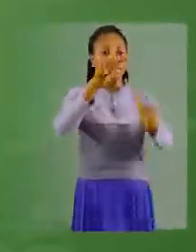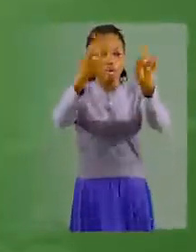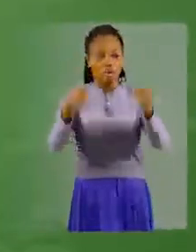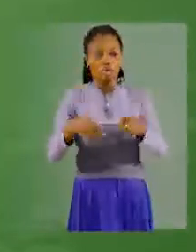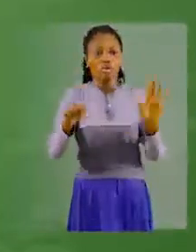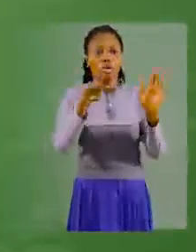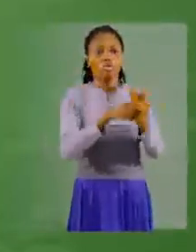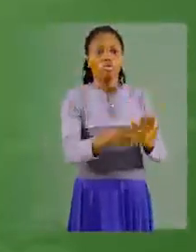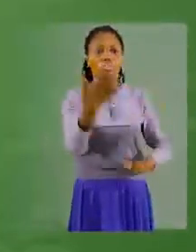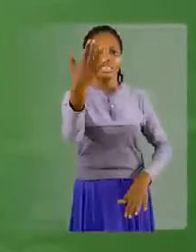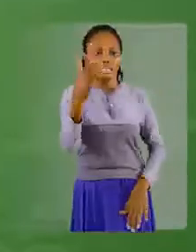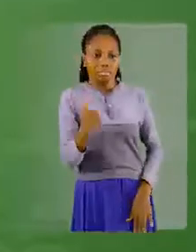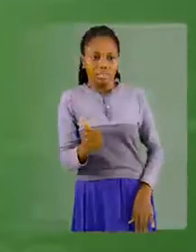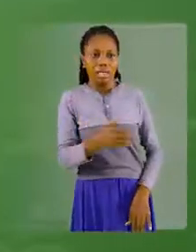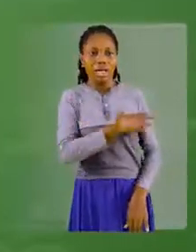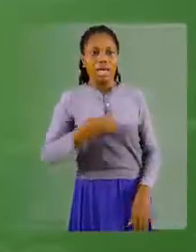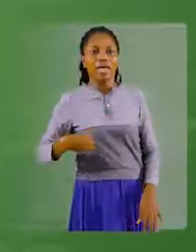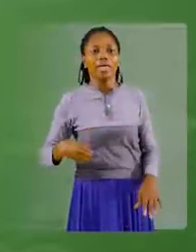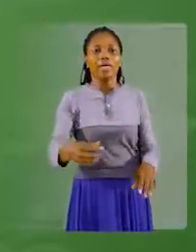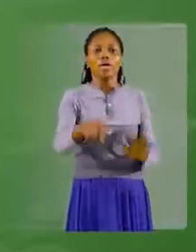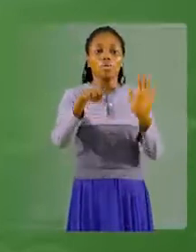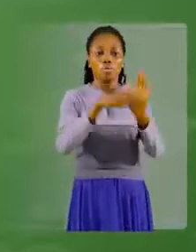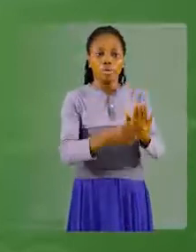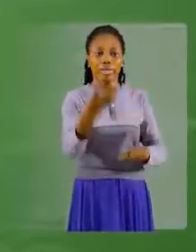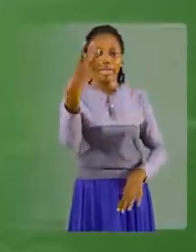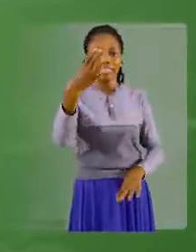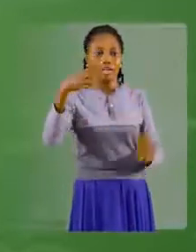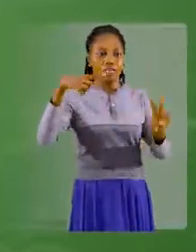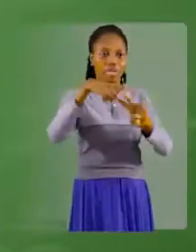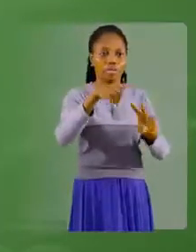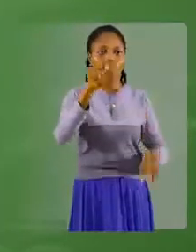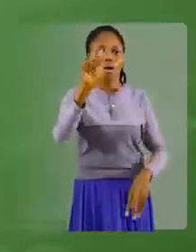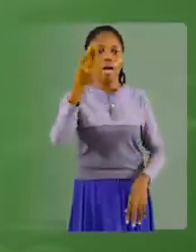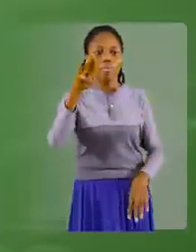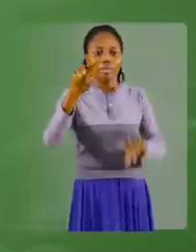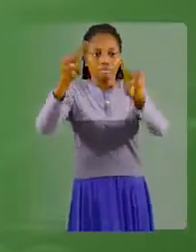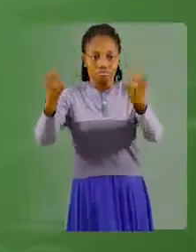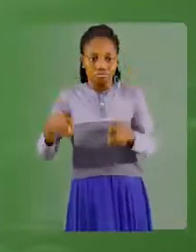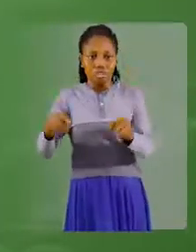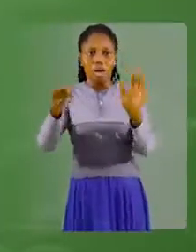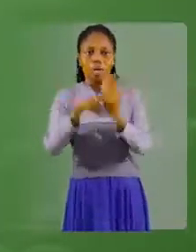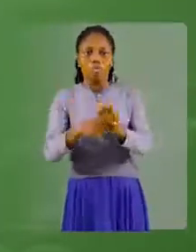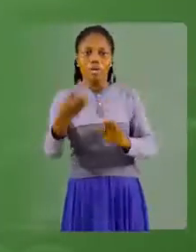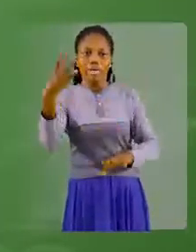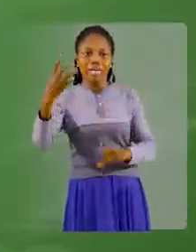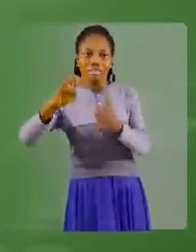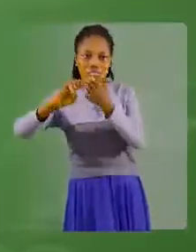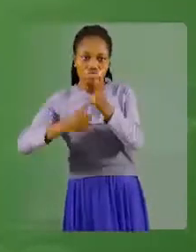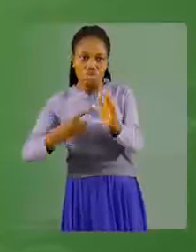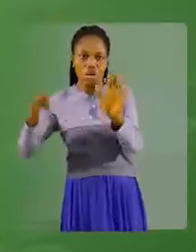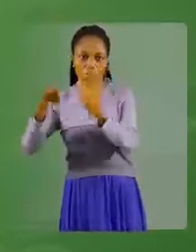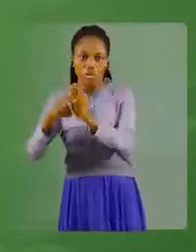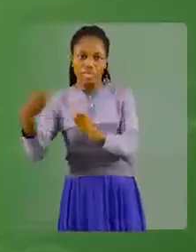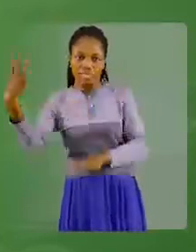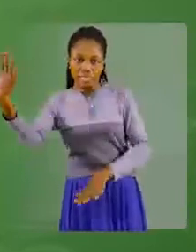10. Et -4 vecteur AB a pour coordonnées -4 fois